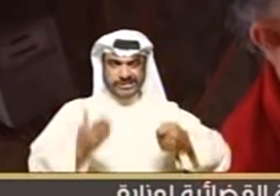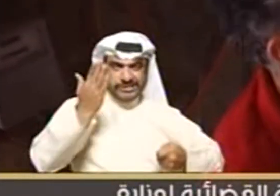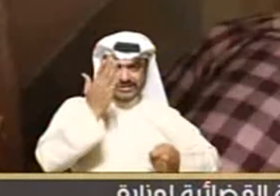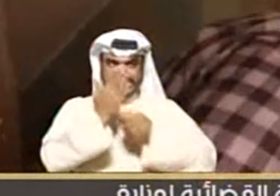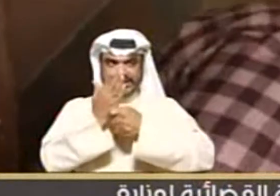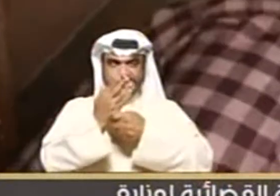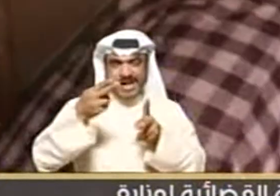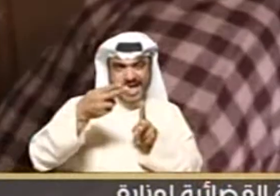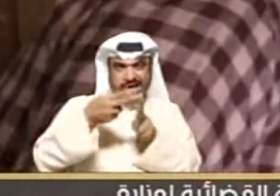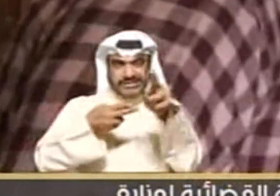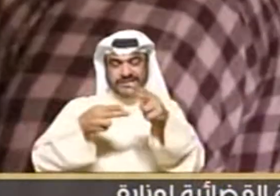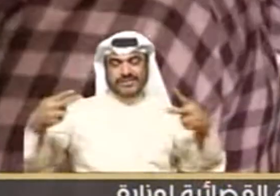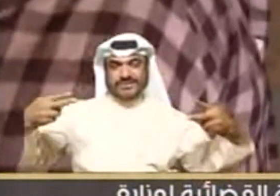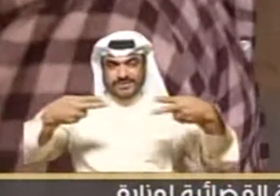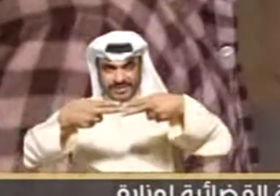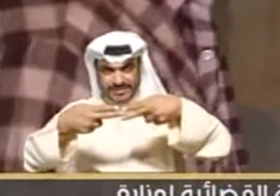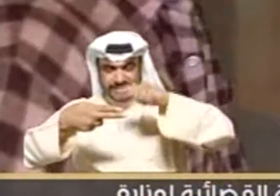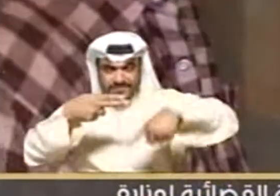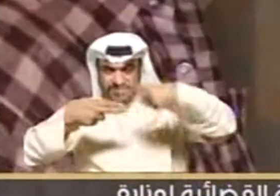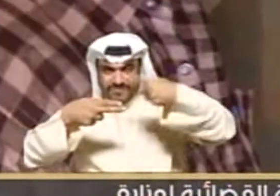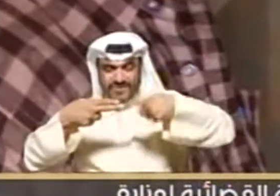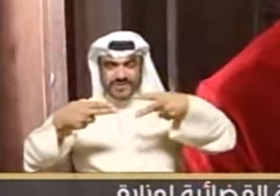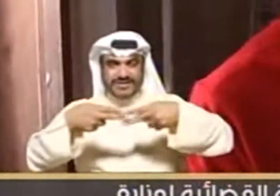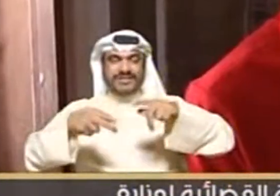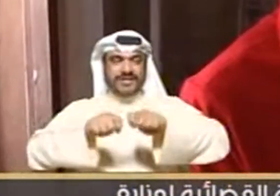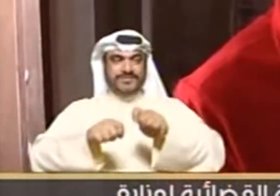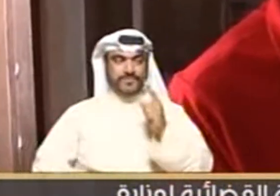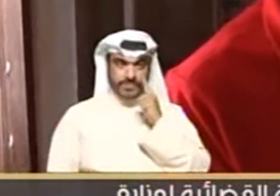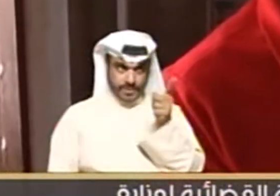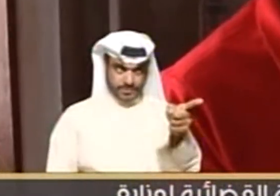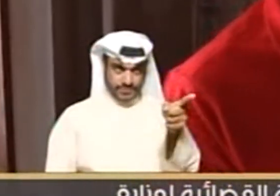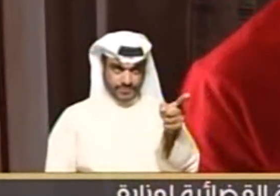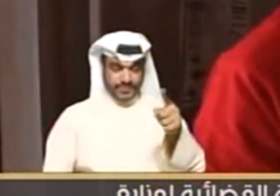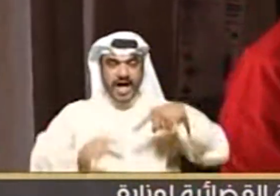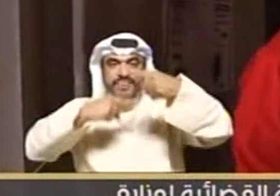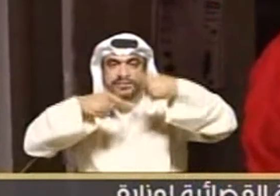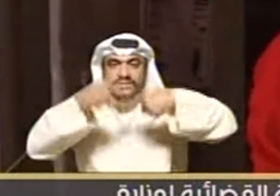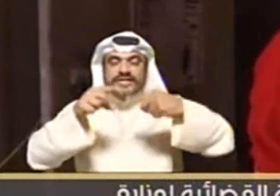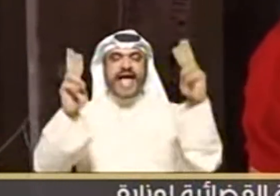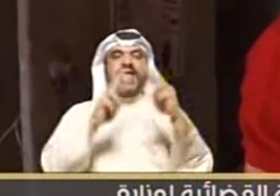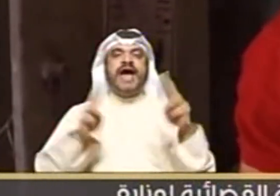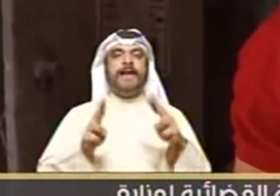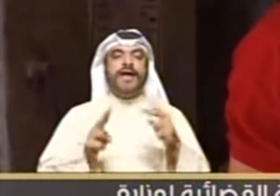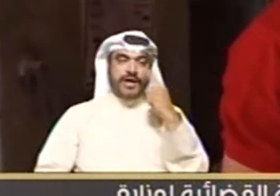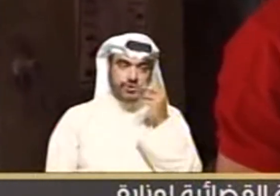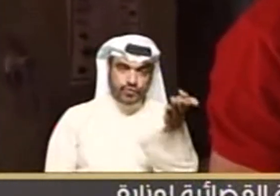أسلاك العداد ووصلها مباشرة بالشبكة الأصلية. هذا عداد كهربائي يخص الوزارة